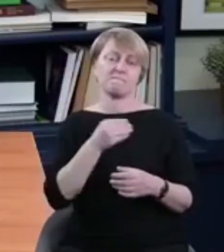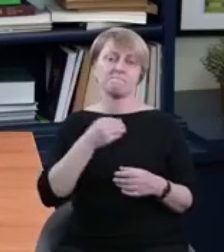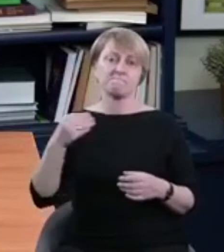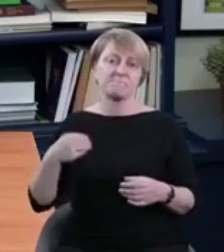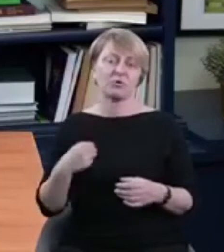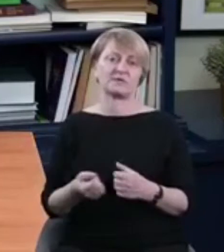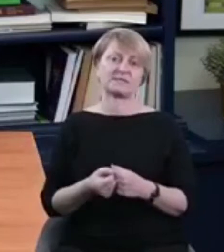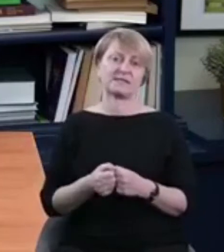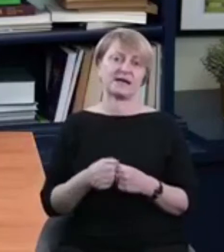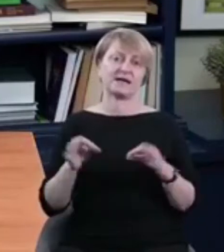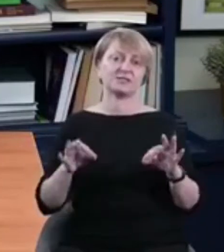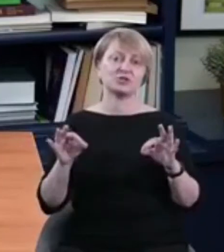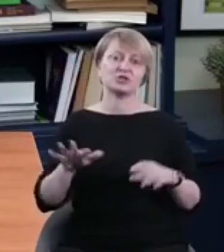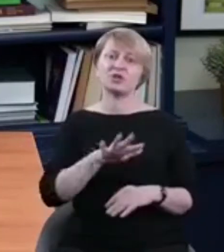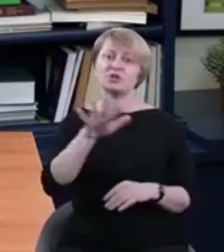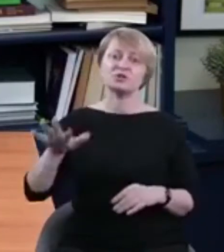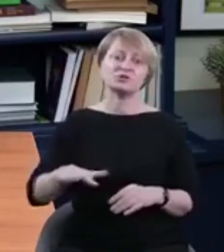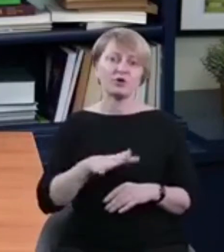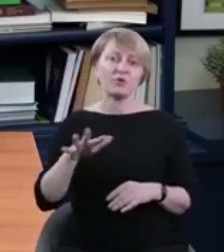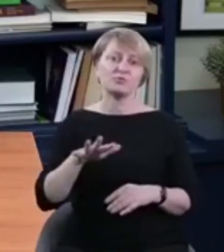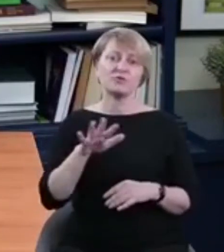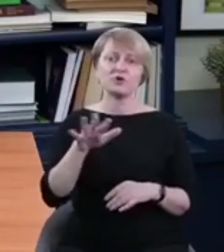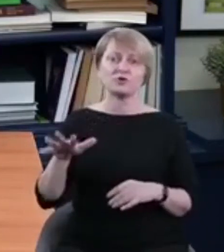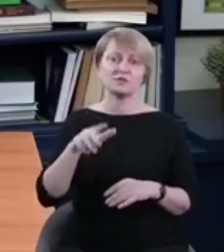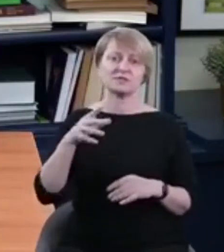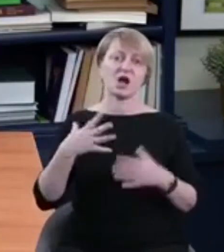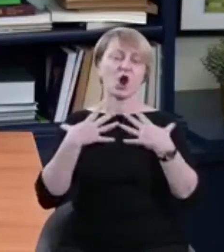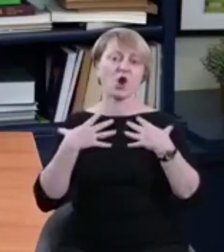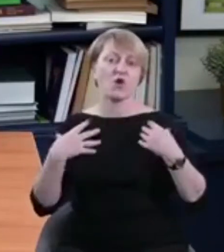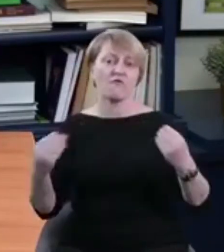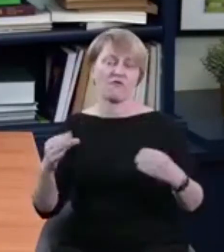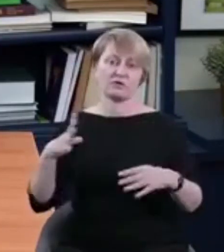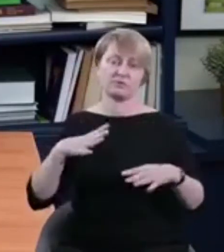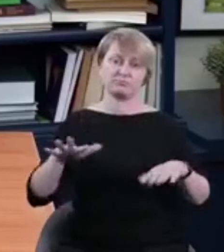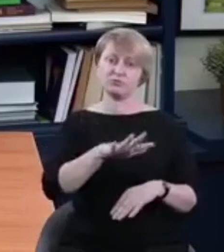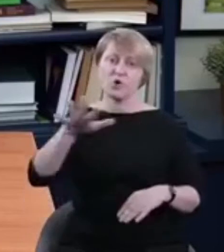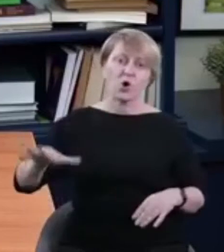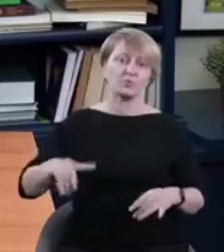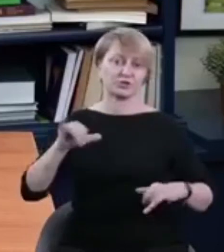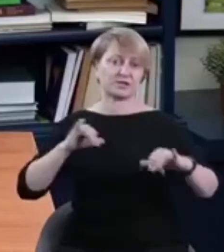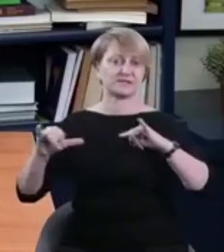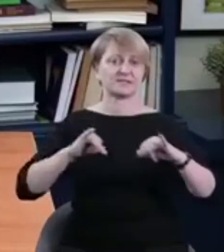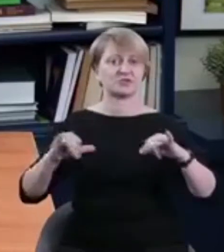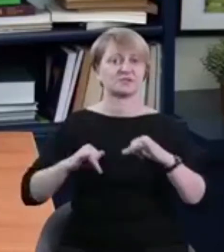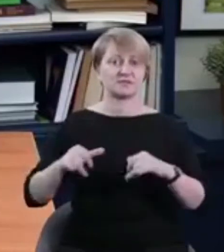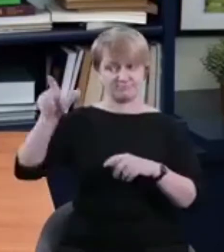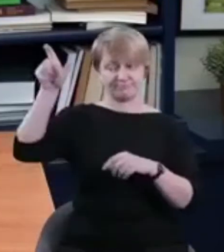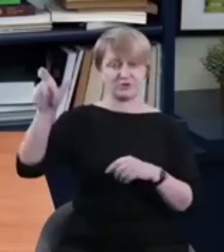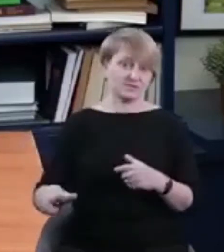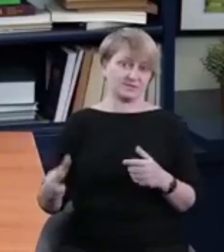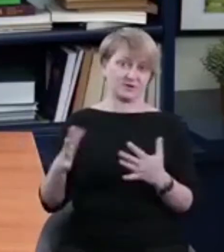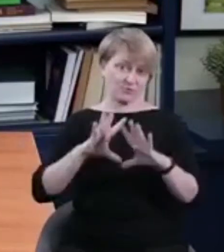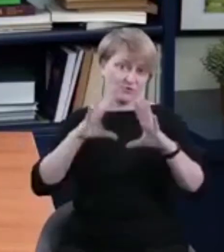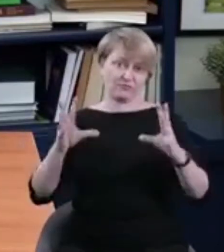obszar w okolicach lwowa to było obszary zarządzane przez przez niego czyli współczesne w wczesne